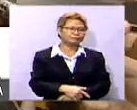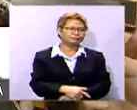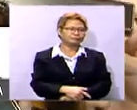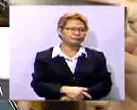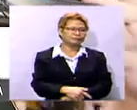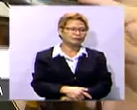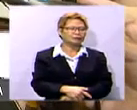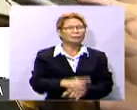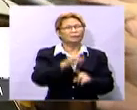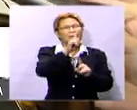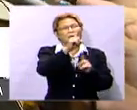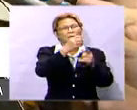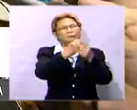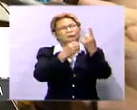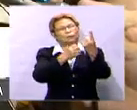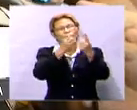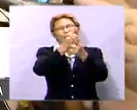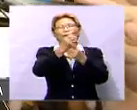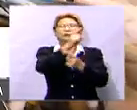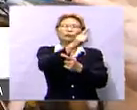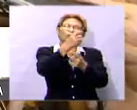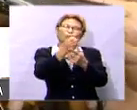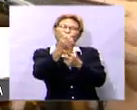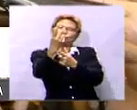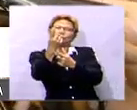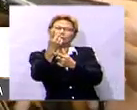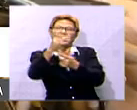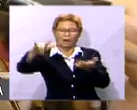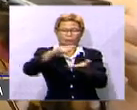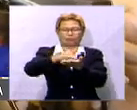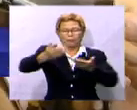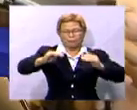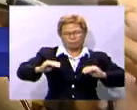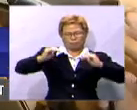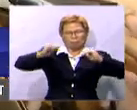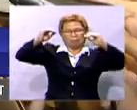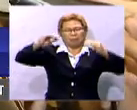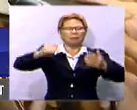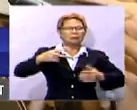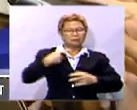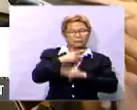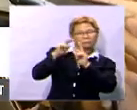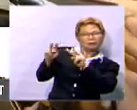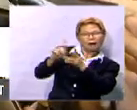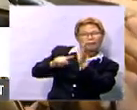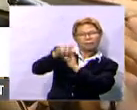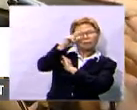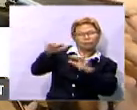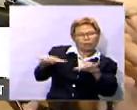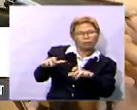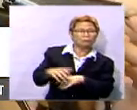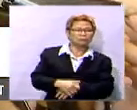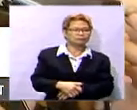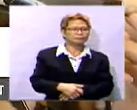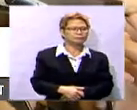Mungkin ada satu dua lapangan terbang atau airport yang mungkin akan naik taraf. Kita akan lihat apa kerajaan akan buat untuk